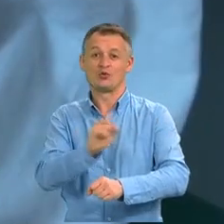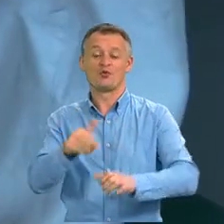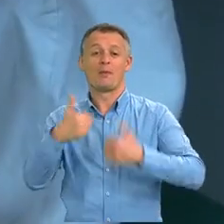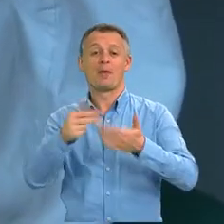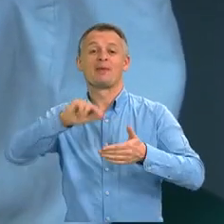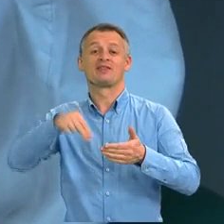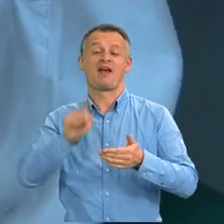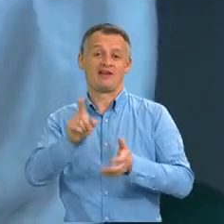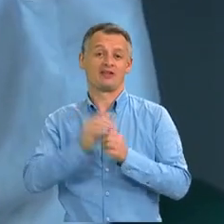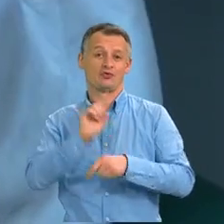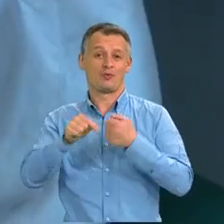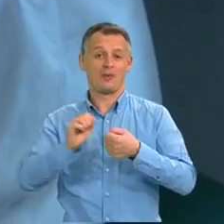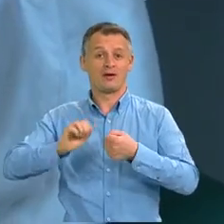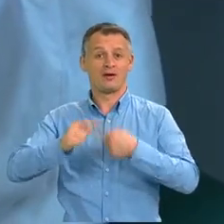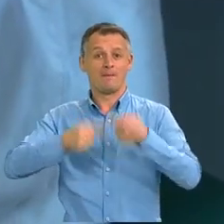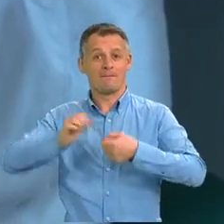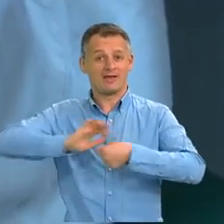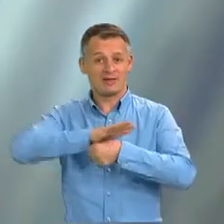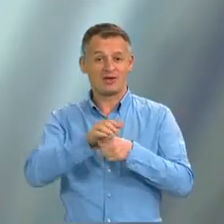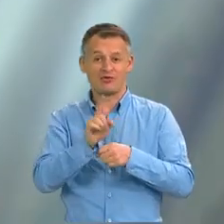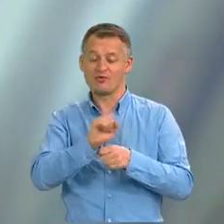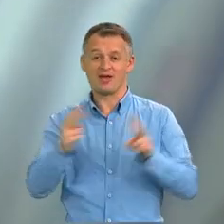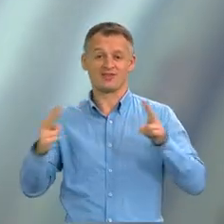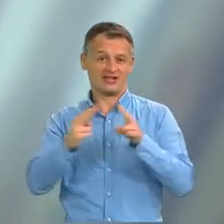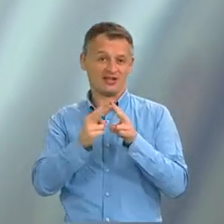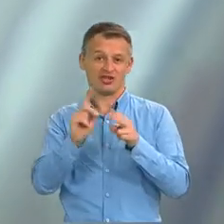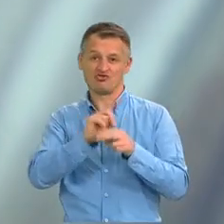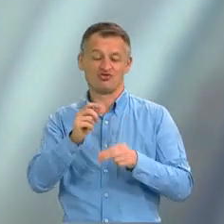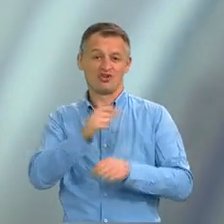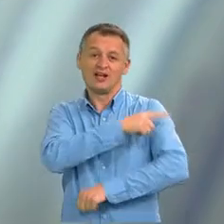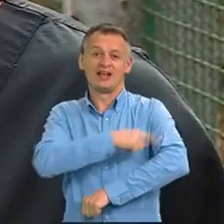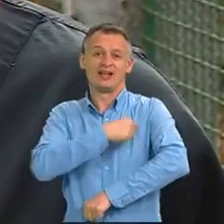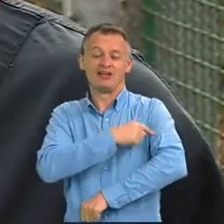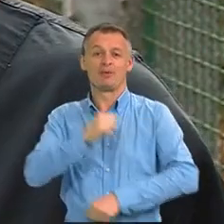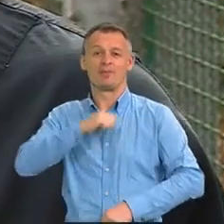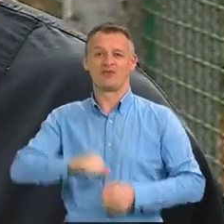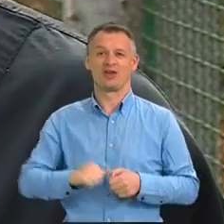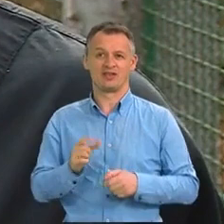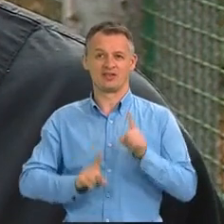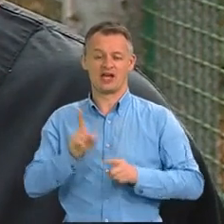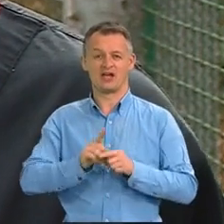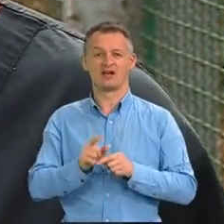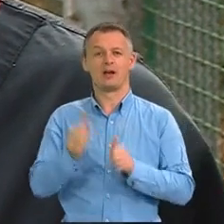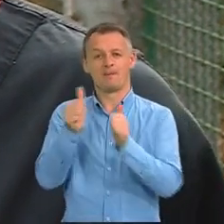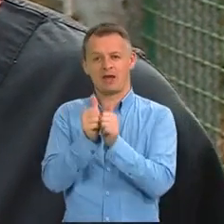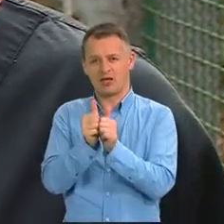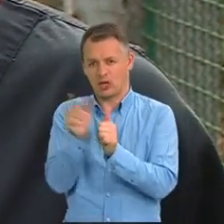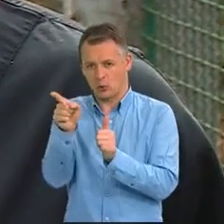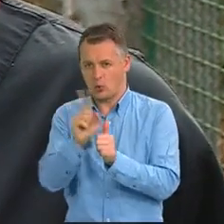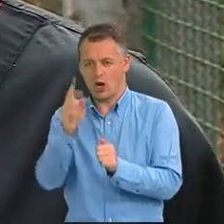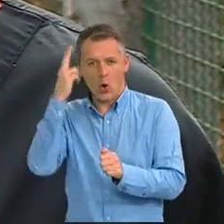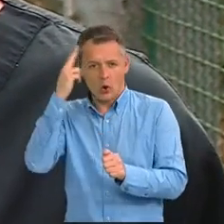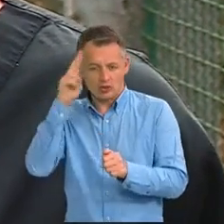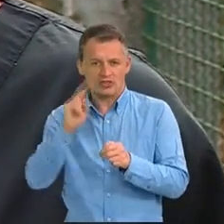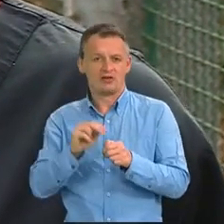După pandemie, practica nu mai este des întâlnită nici în clinicile private. Partenerul, dacă nu are cunoștințe medicale, de cele